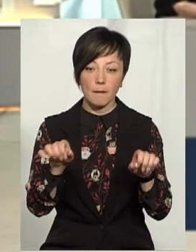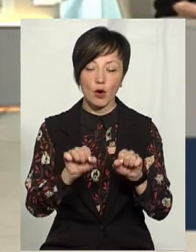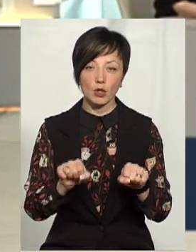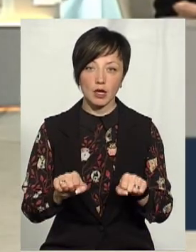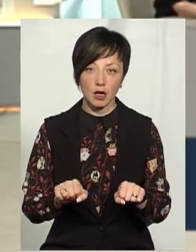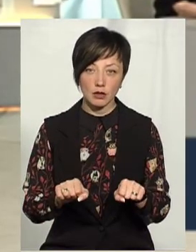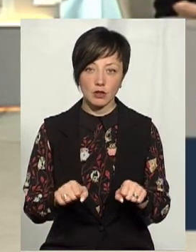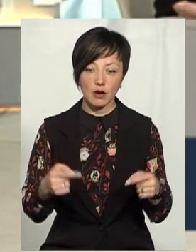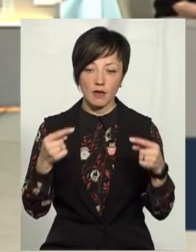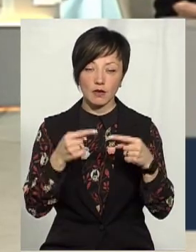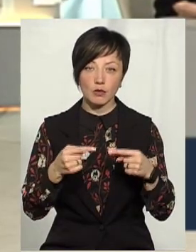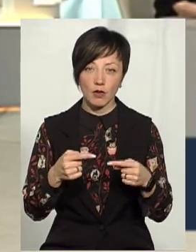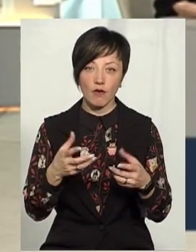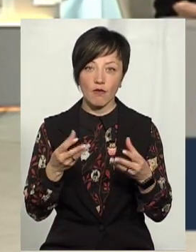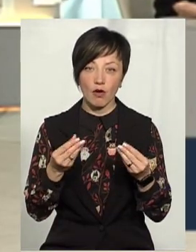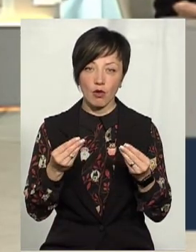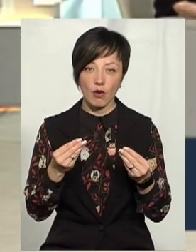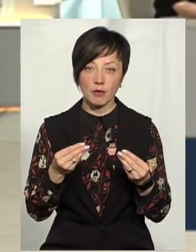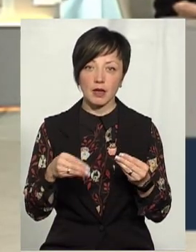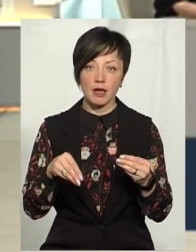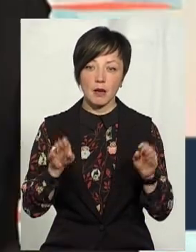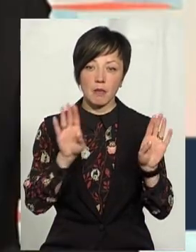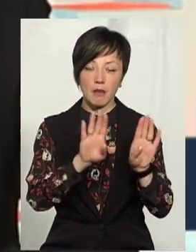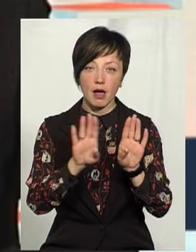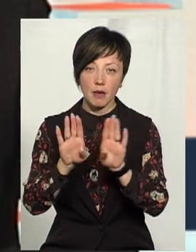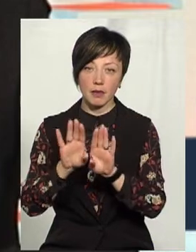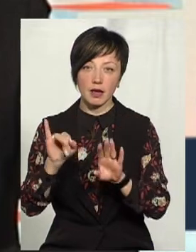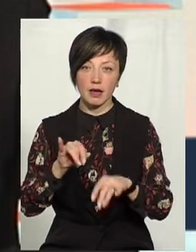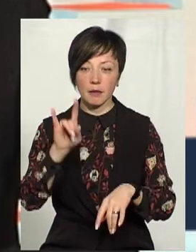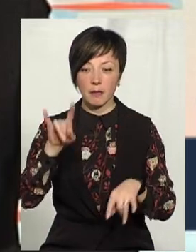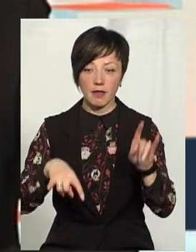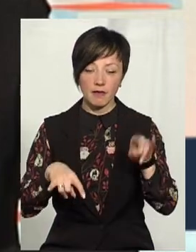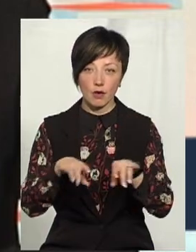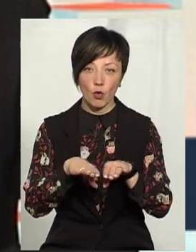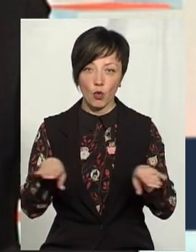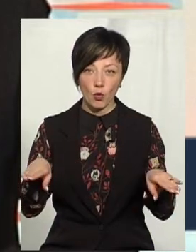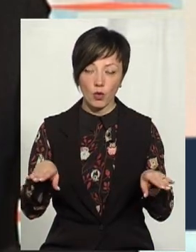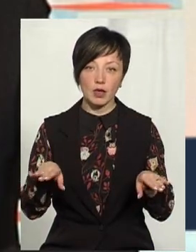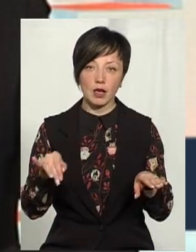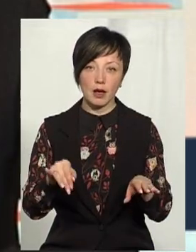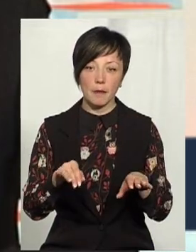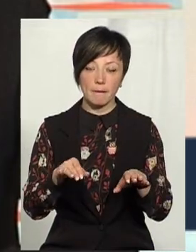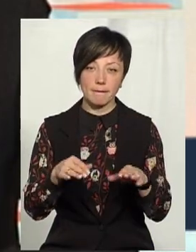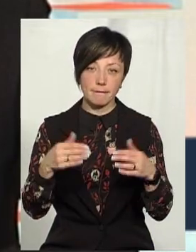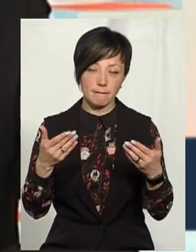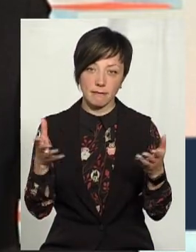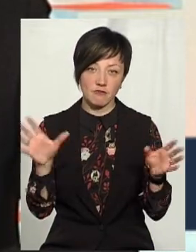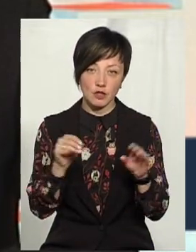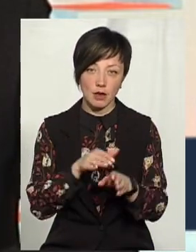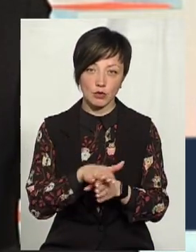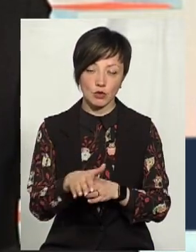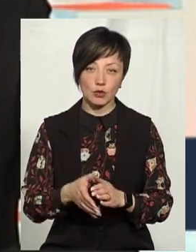протираються відповідними вологими розчинами усі і меблі, і підвіконня, і вікна, і панелі, абсолютно